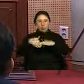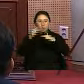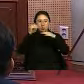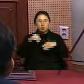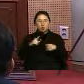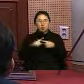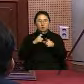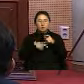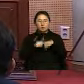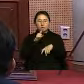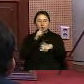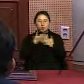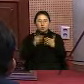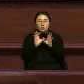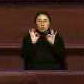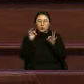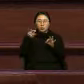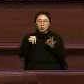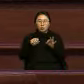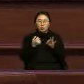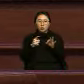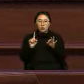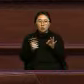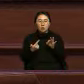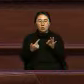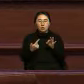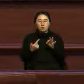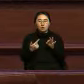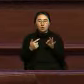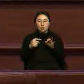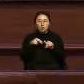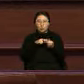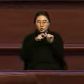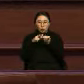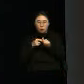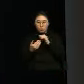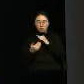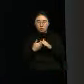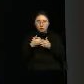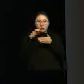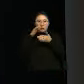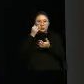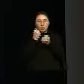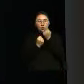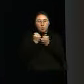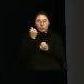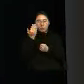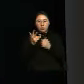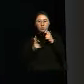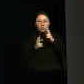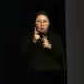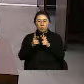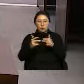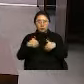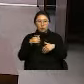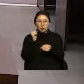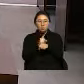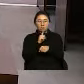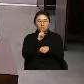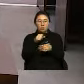대해 더불어 민주당 김수한 기획 행정 위원장은 정부 수반 사저에 가치를 설명하며 사업의 필요성을